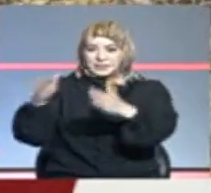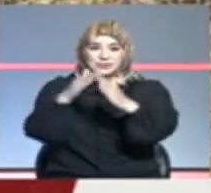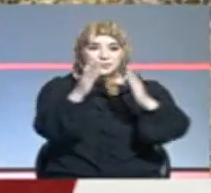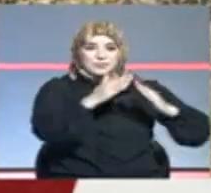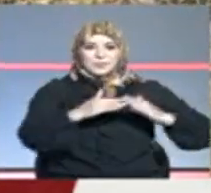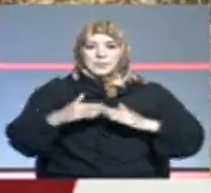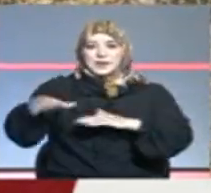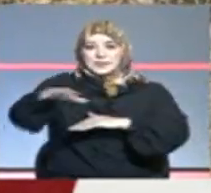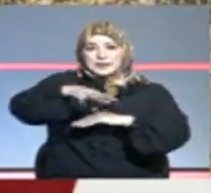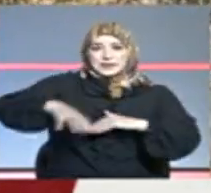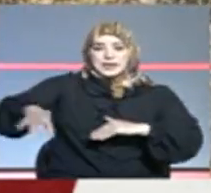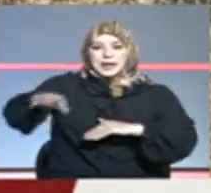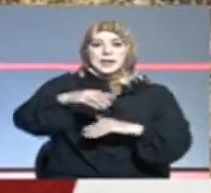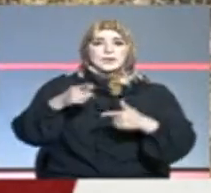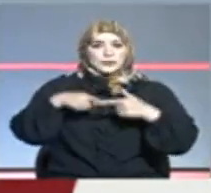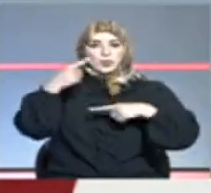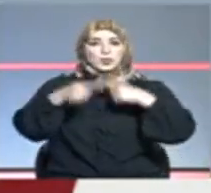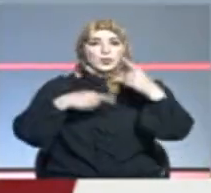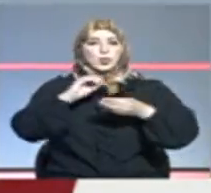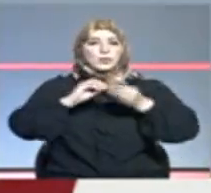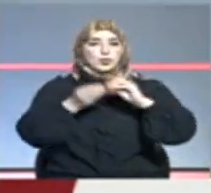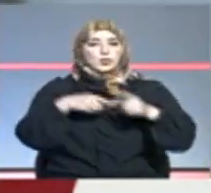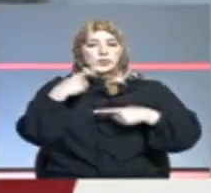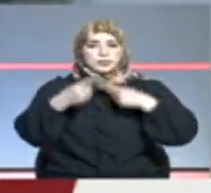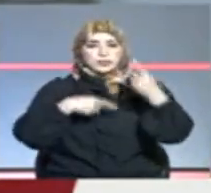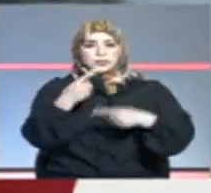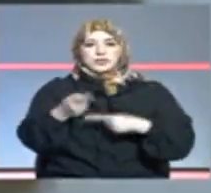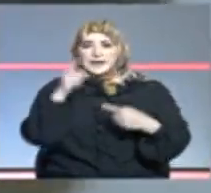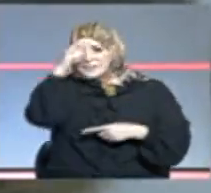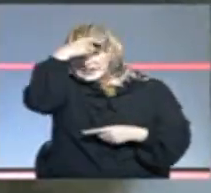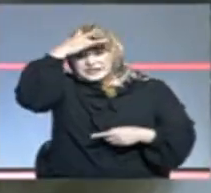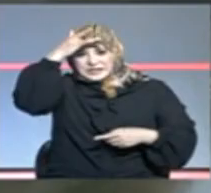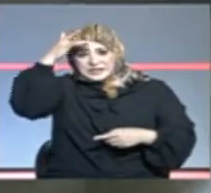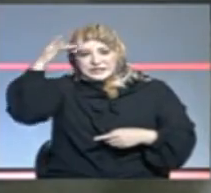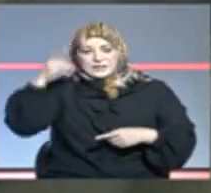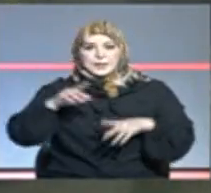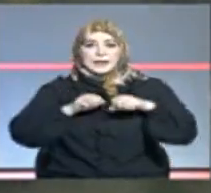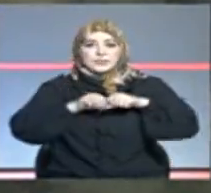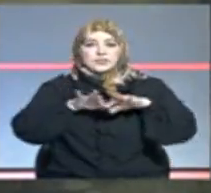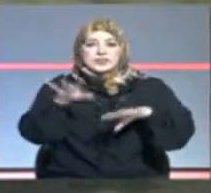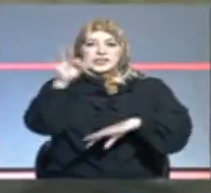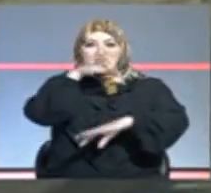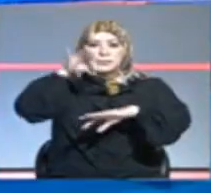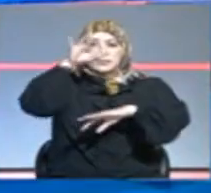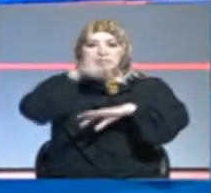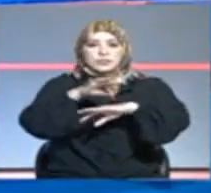هذه الجهة تتجدد معاناتهم بحلول فصل الصيف مع انتشار الحشرات والروائح الكريهة.